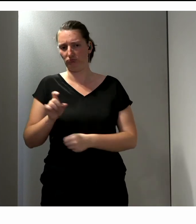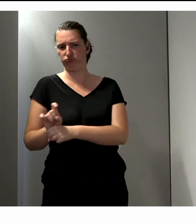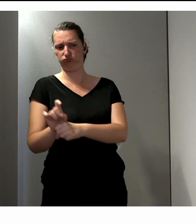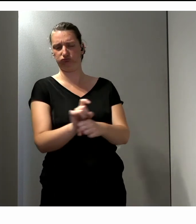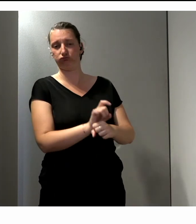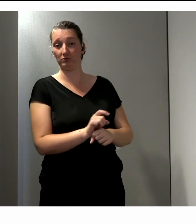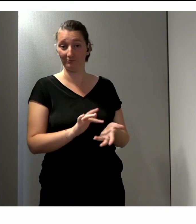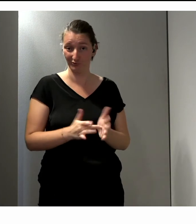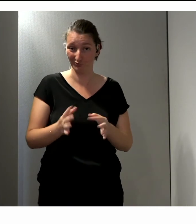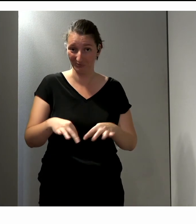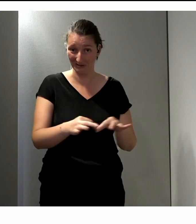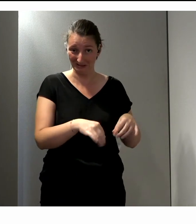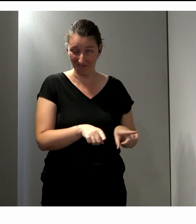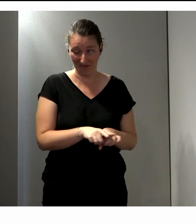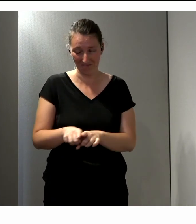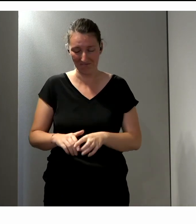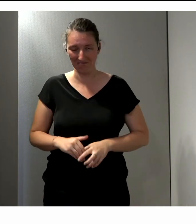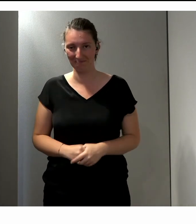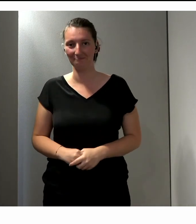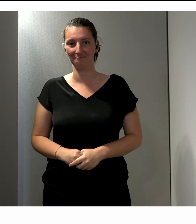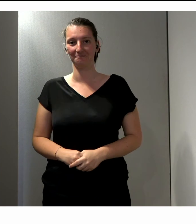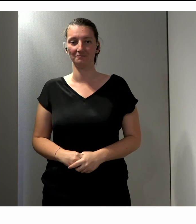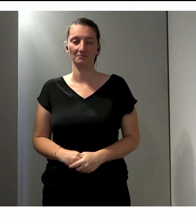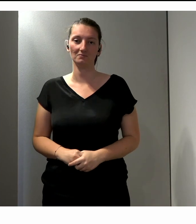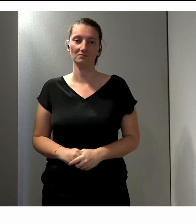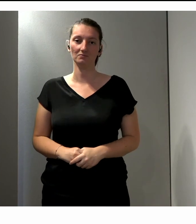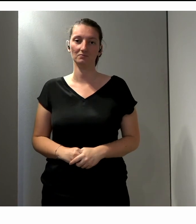donc, des personnes en situation de handicap.